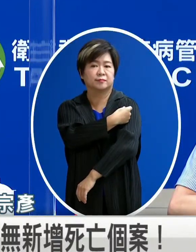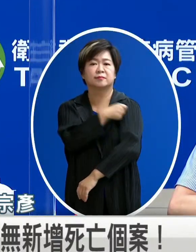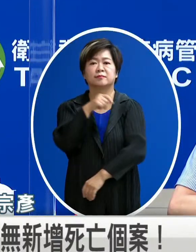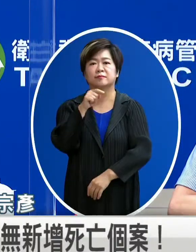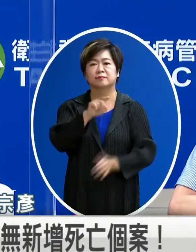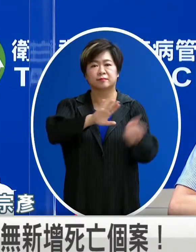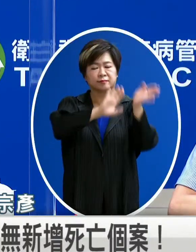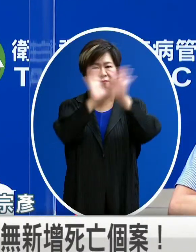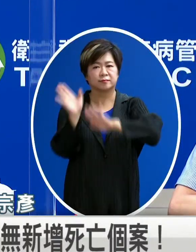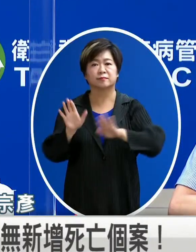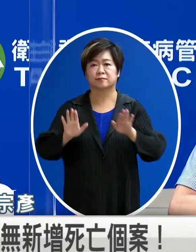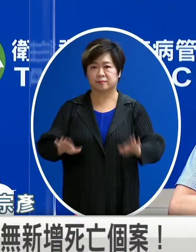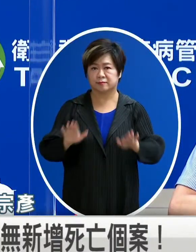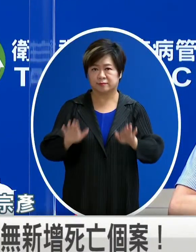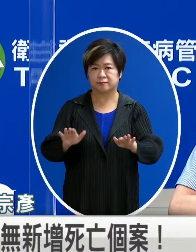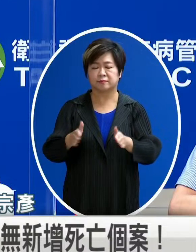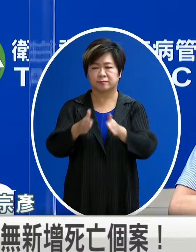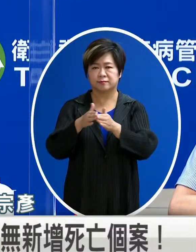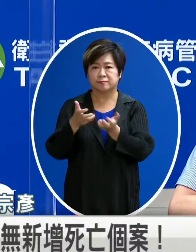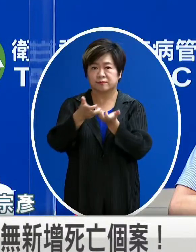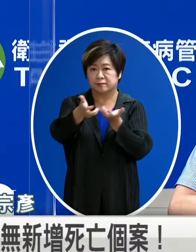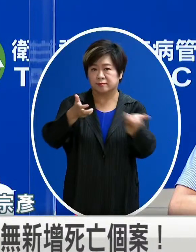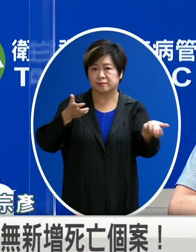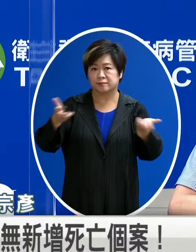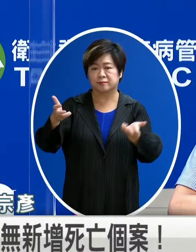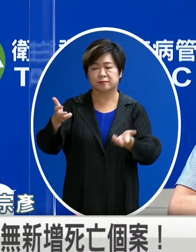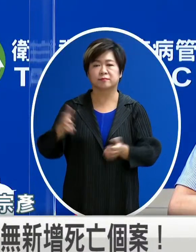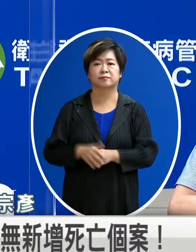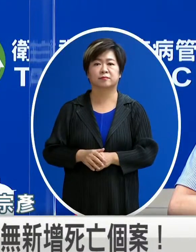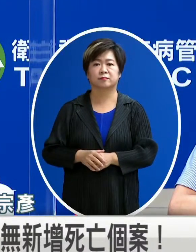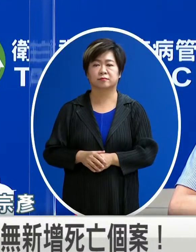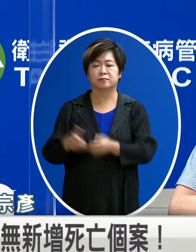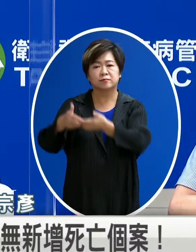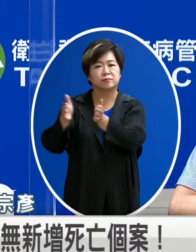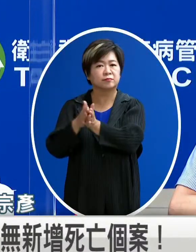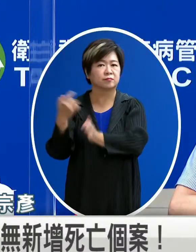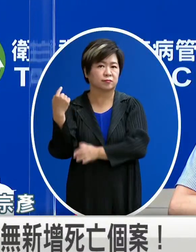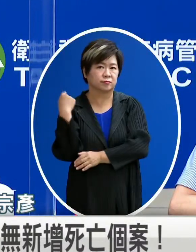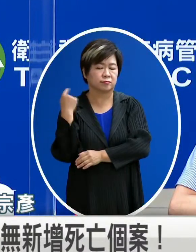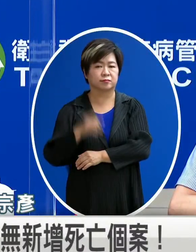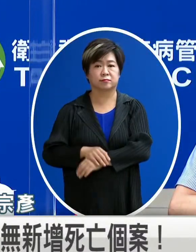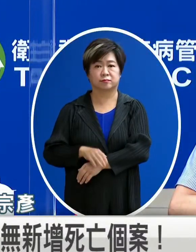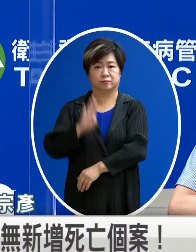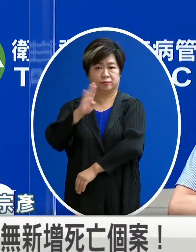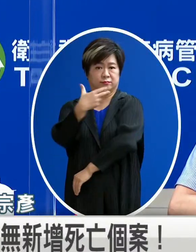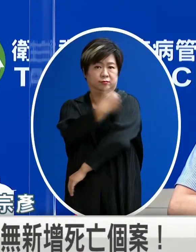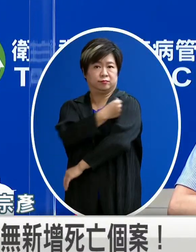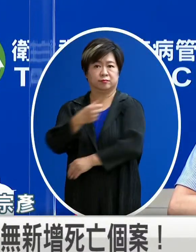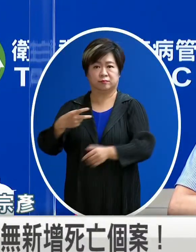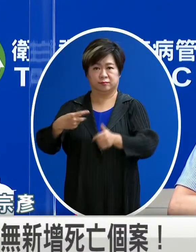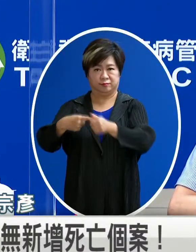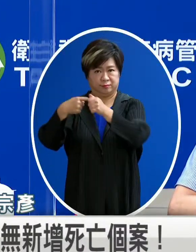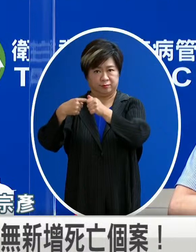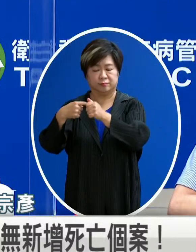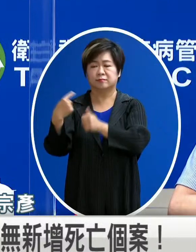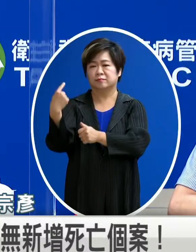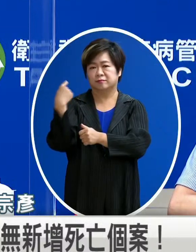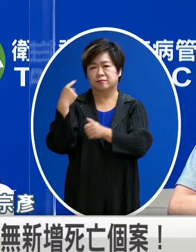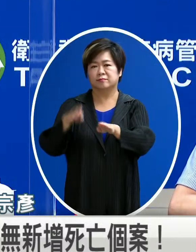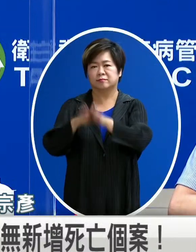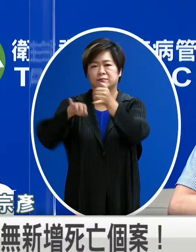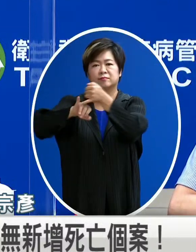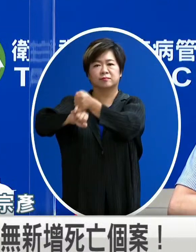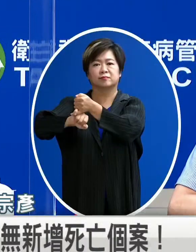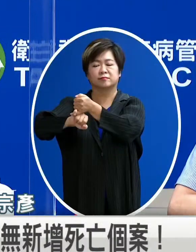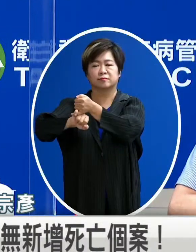因为我们采取这一次采取分流，那有一部分是在昨天 就 BNT 的第一季的部分是从昨天开始